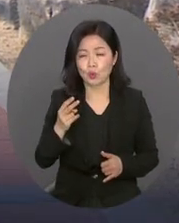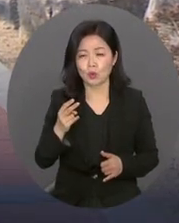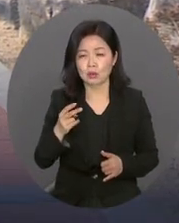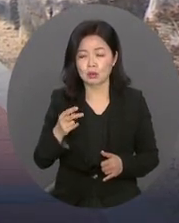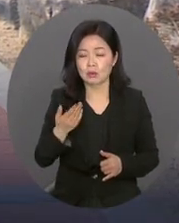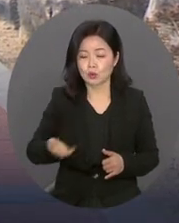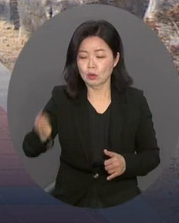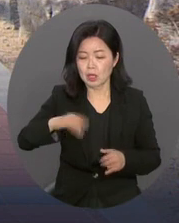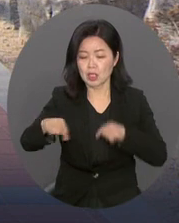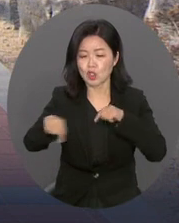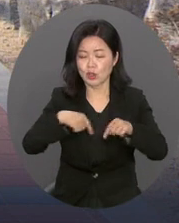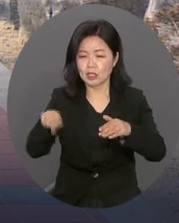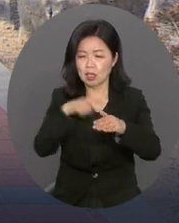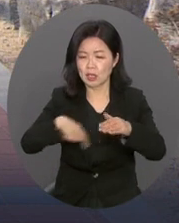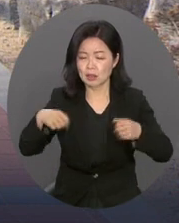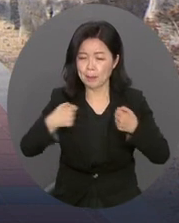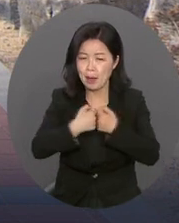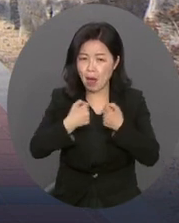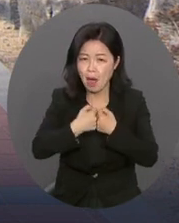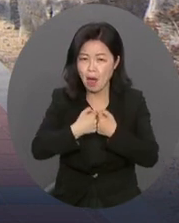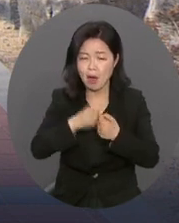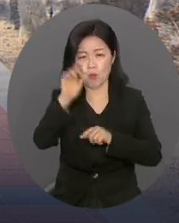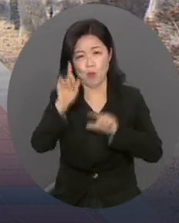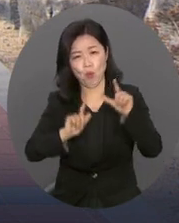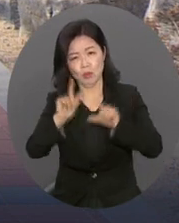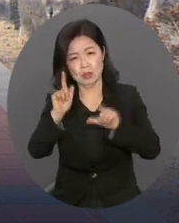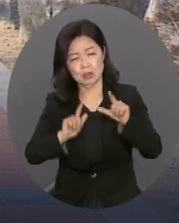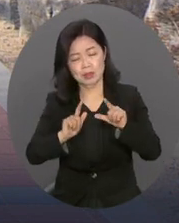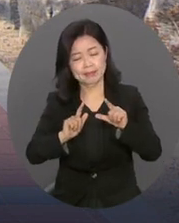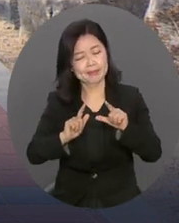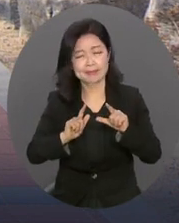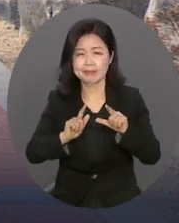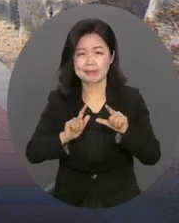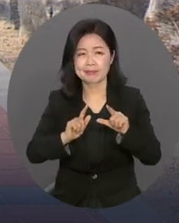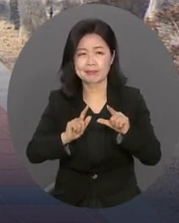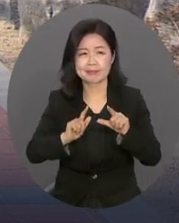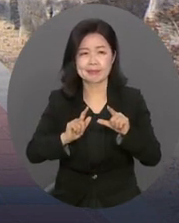정치에서 많이 이렇게 막 싸우시고 그런 논쟁들이 굉장히 많아서